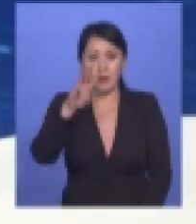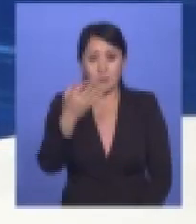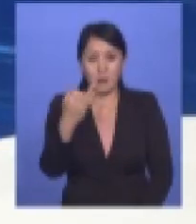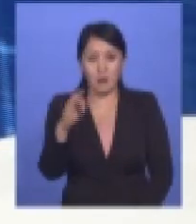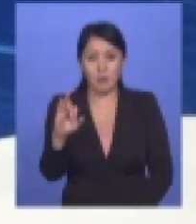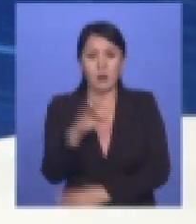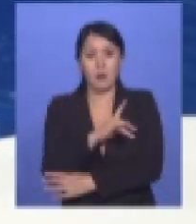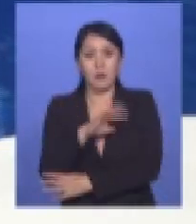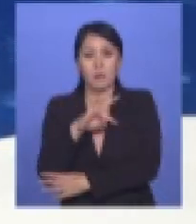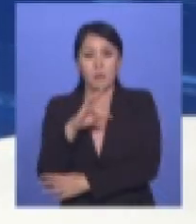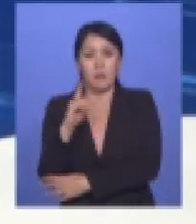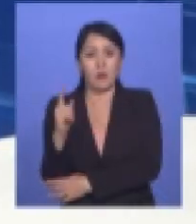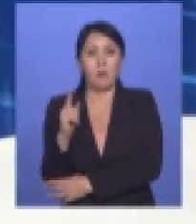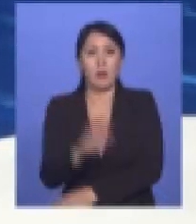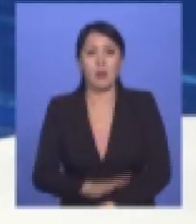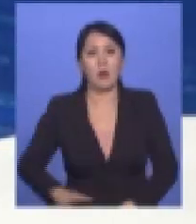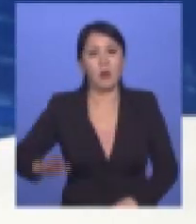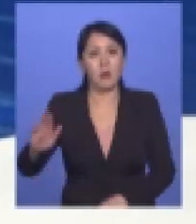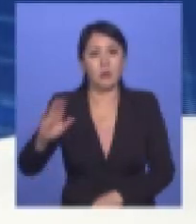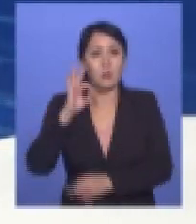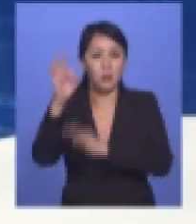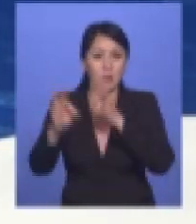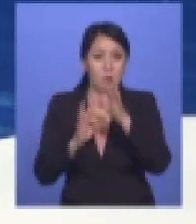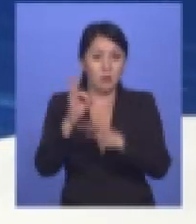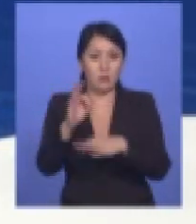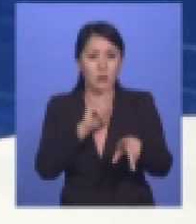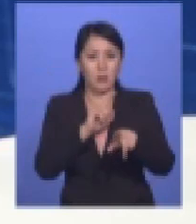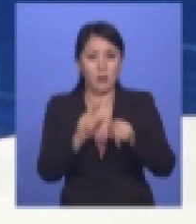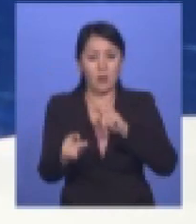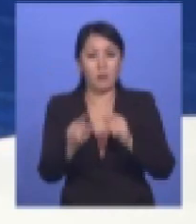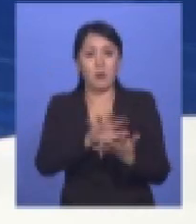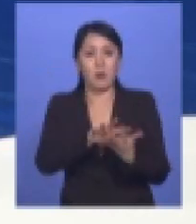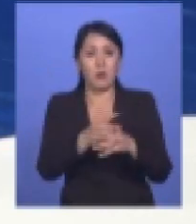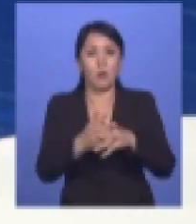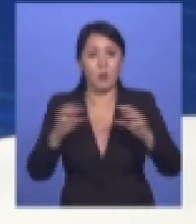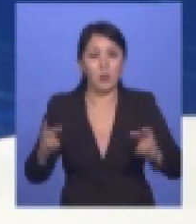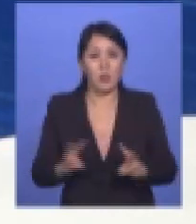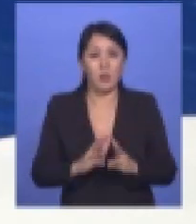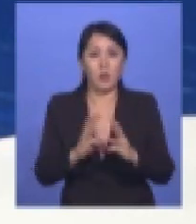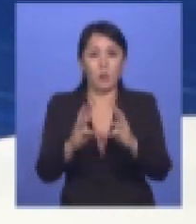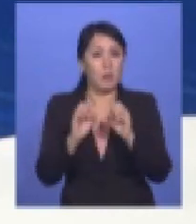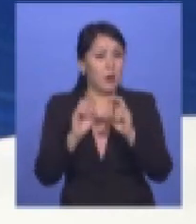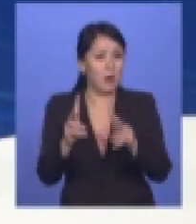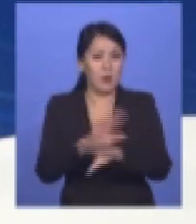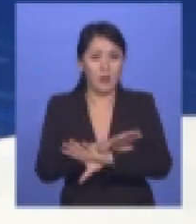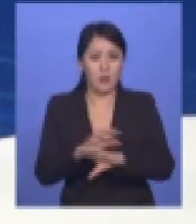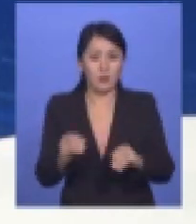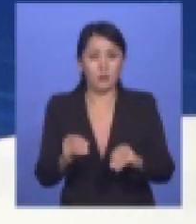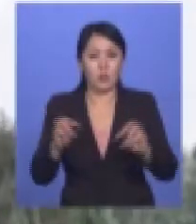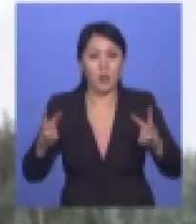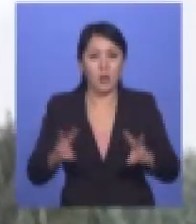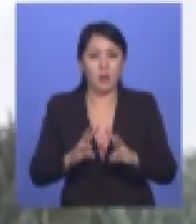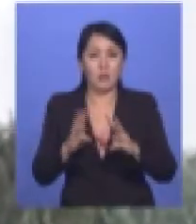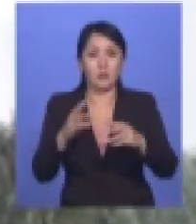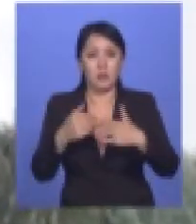Семей орманы табиғи орман резервата аумағына аэровизуалды тексеру жүргізілді. Елді мекендерге өрттен келер қауіп жоқ. Қазір жалын